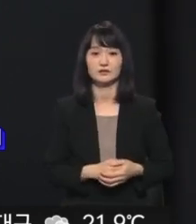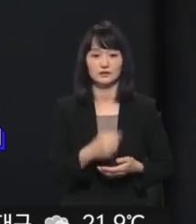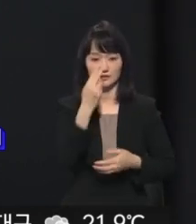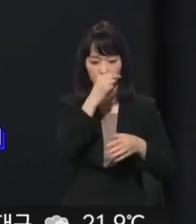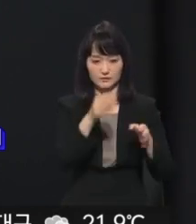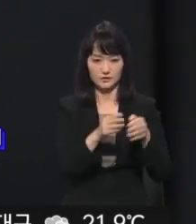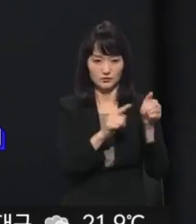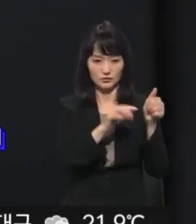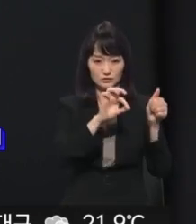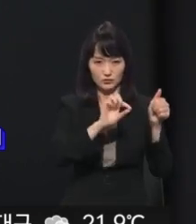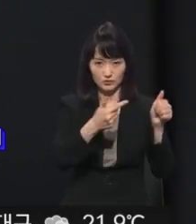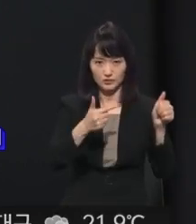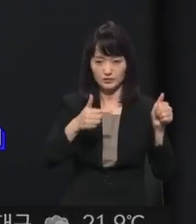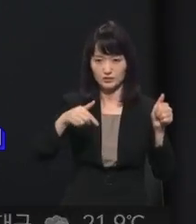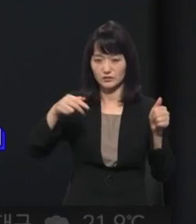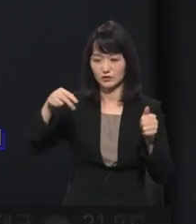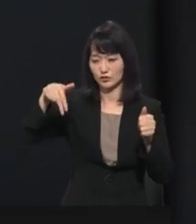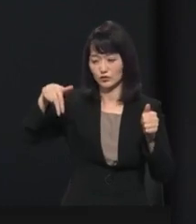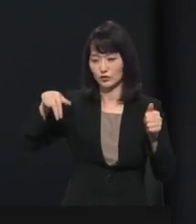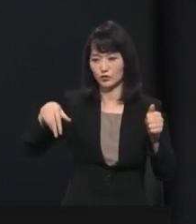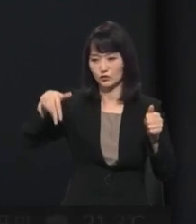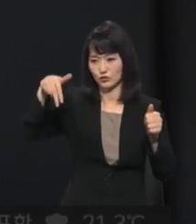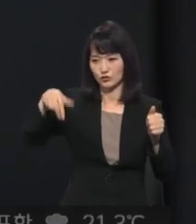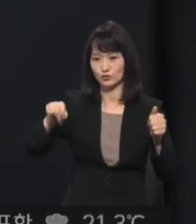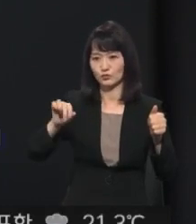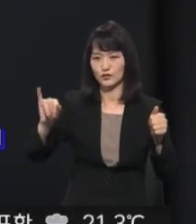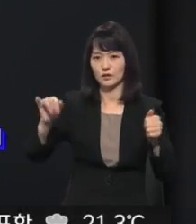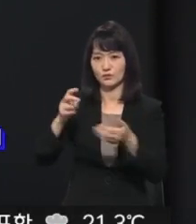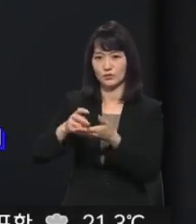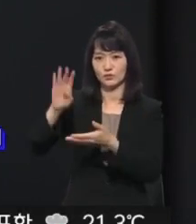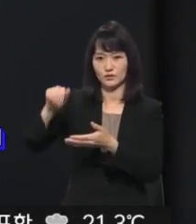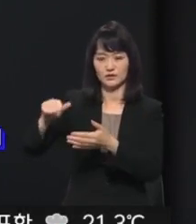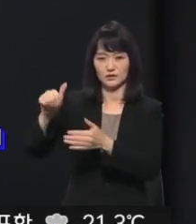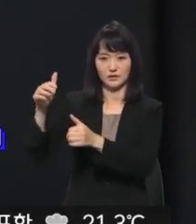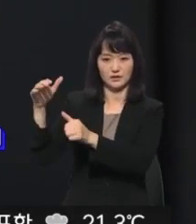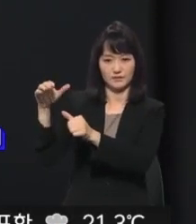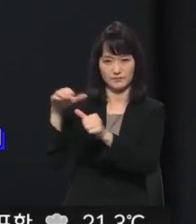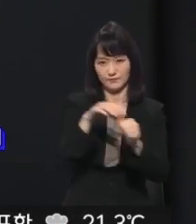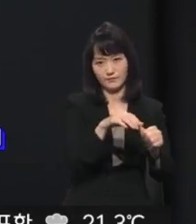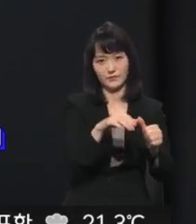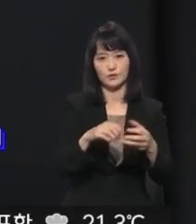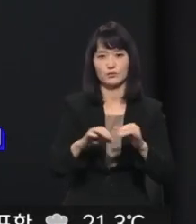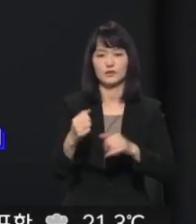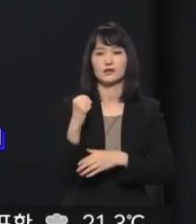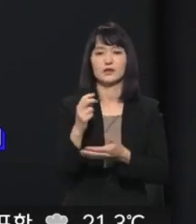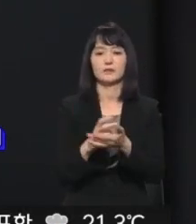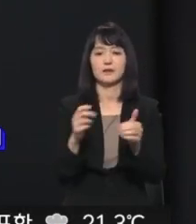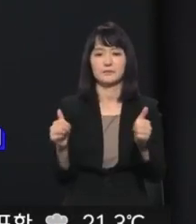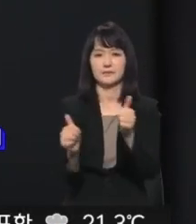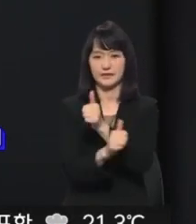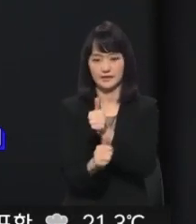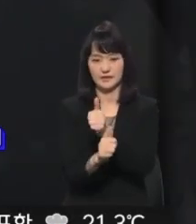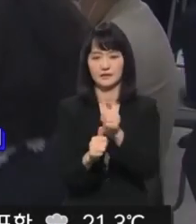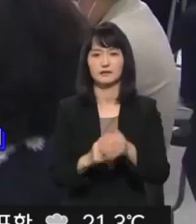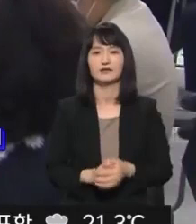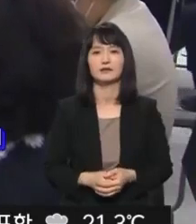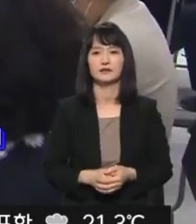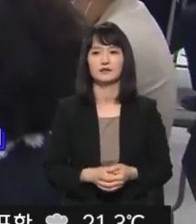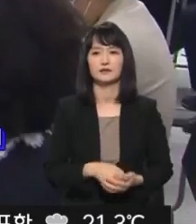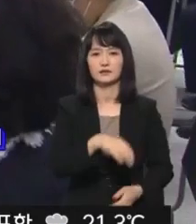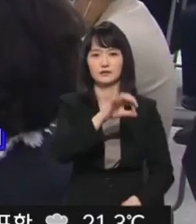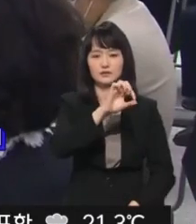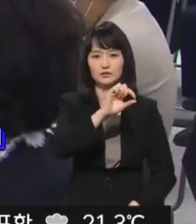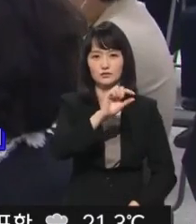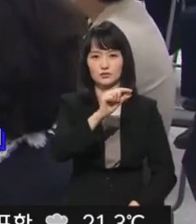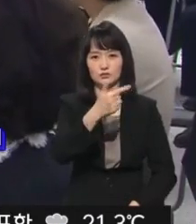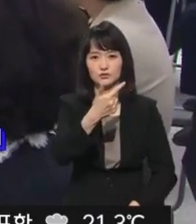추미애 법무부 장관으로 부터 탄압 받을 때 그 때 국민 법사위에서 윤석열 장관과 함께 어깨